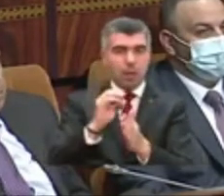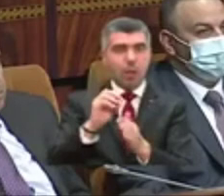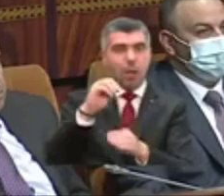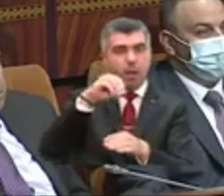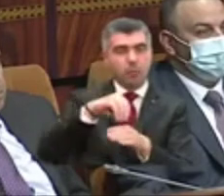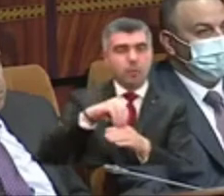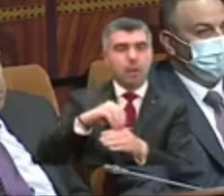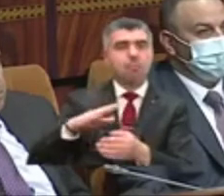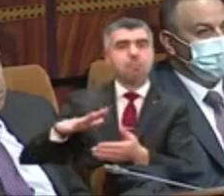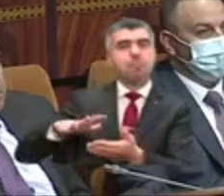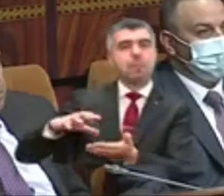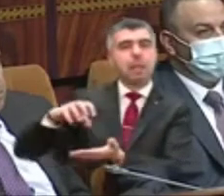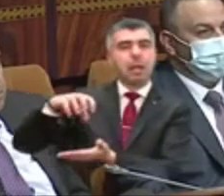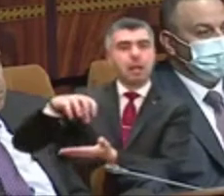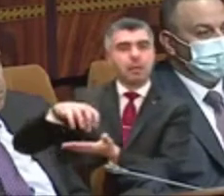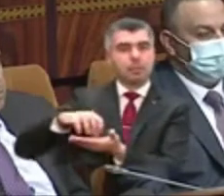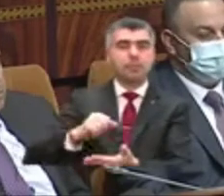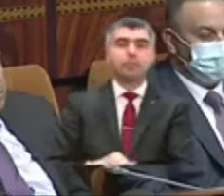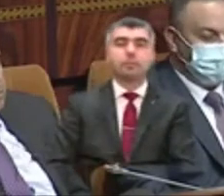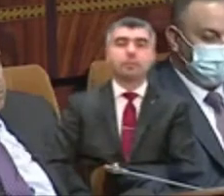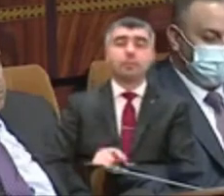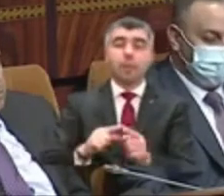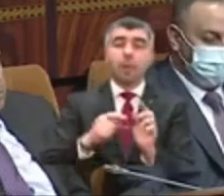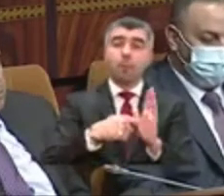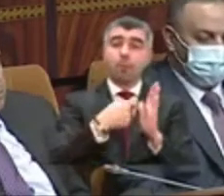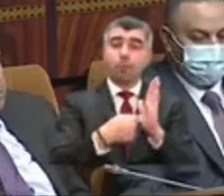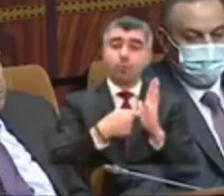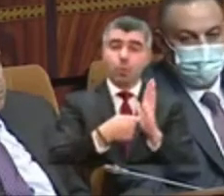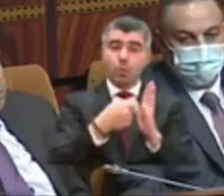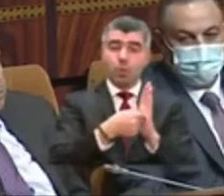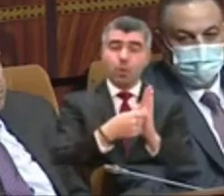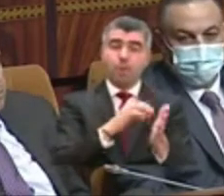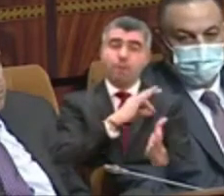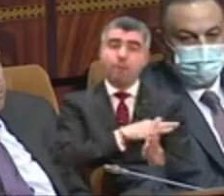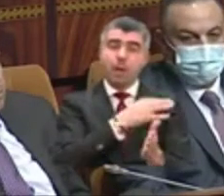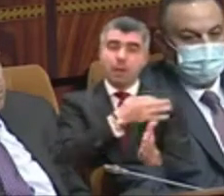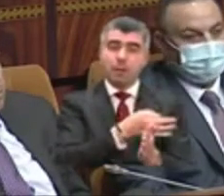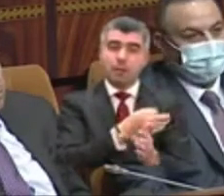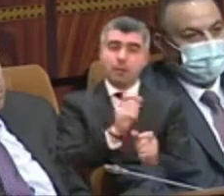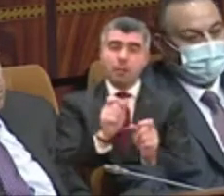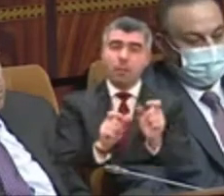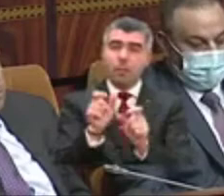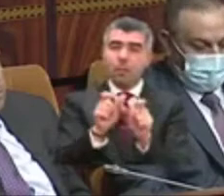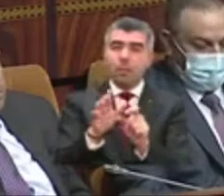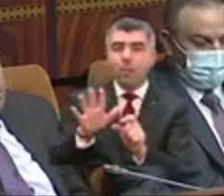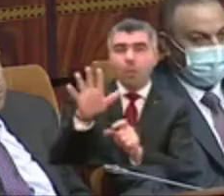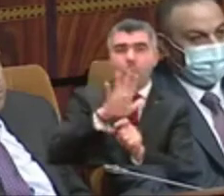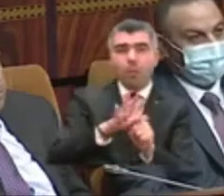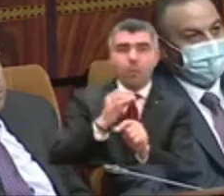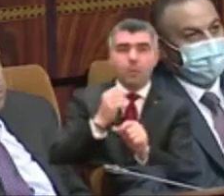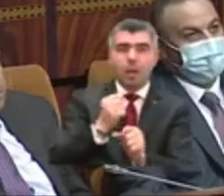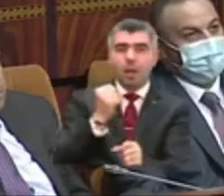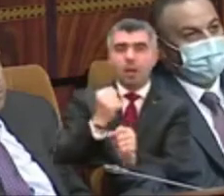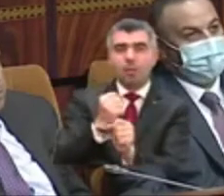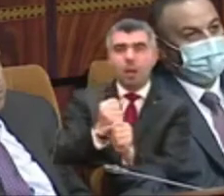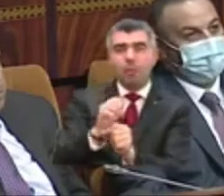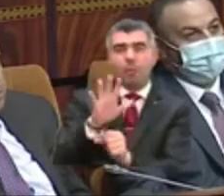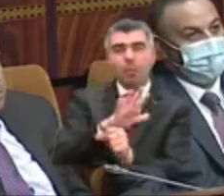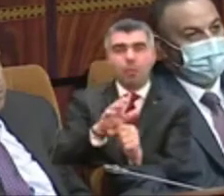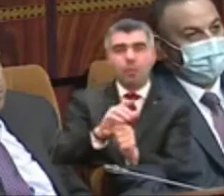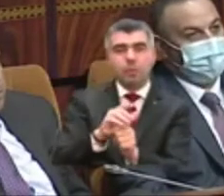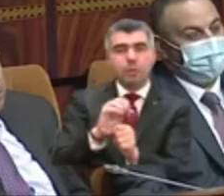المدينة، وهو مشروع سيستفيد منه الإقليم الذي يتوفر على مؤهلات مهنية واجتماعية وثقافية